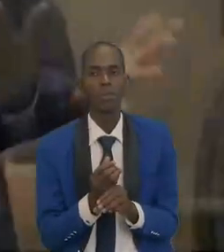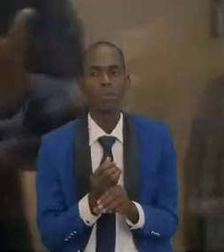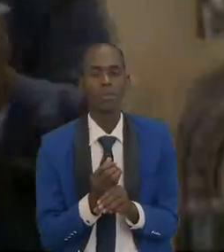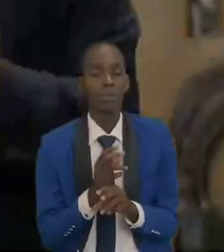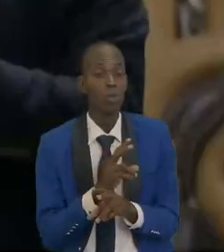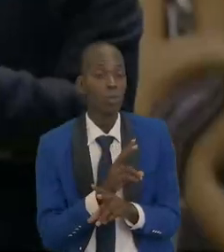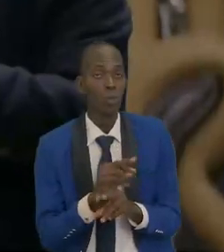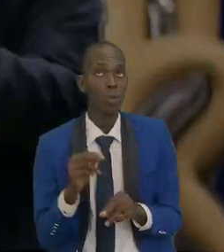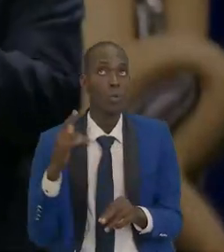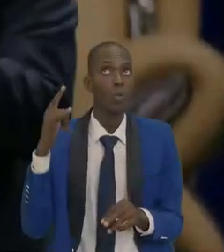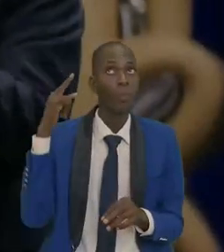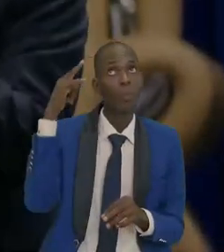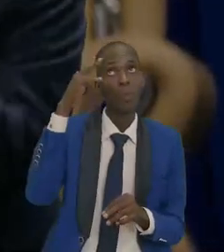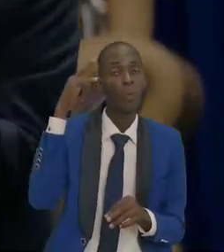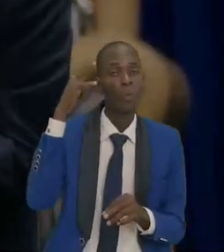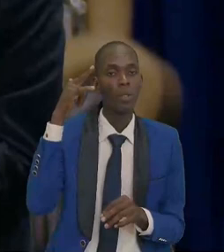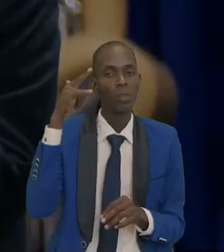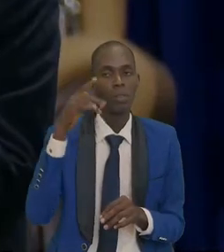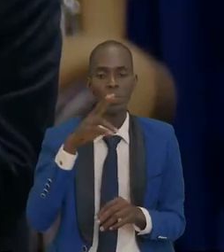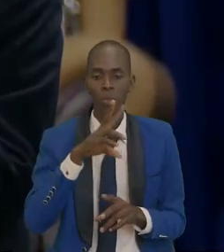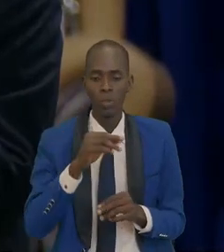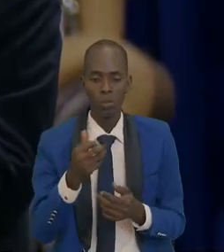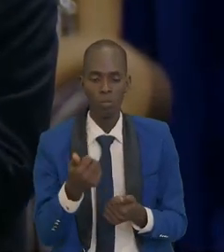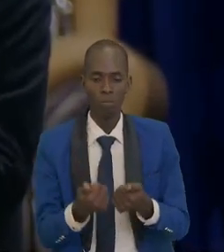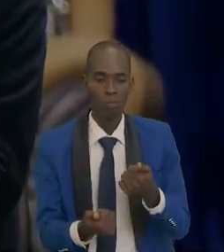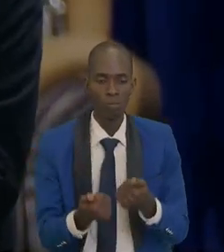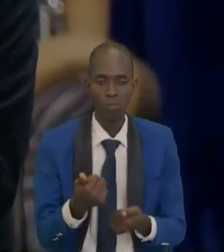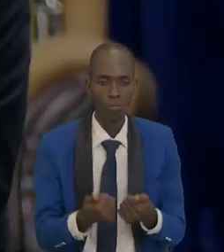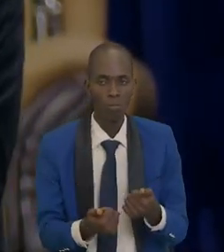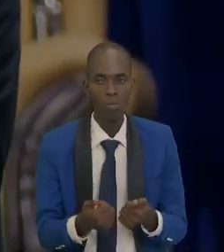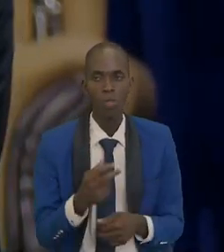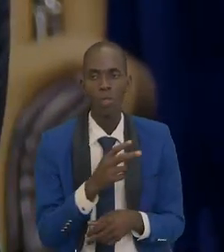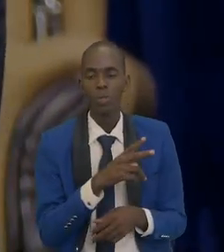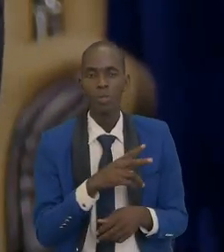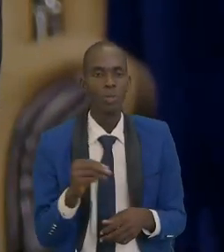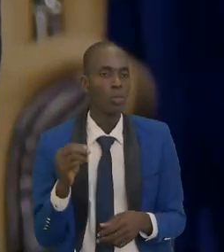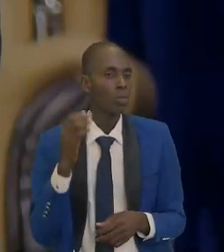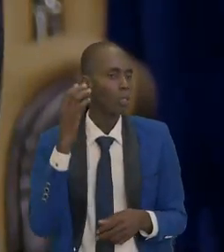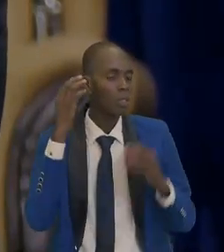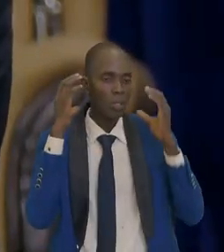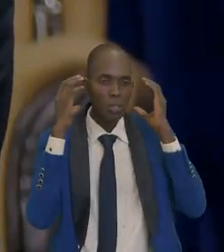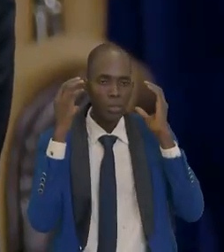Pas d'avion, pas de voiture, pas de radio,